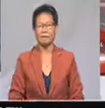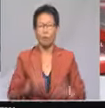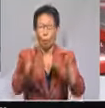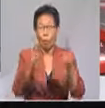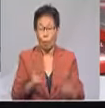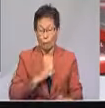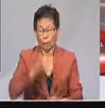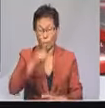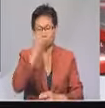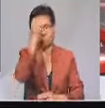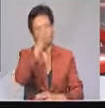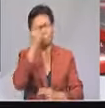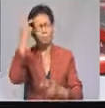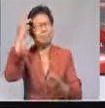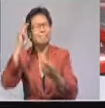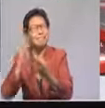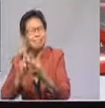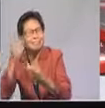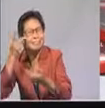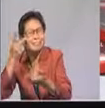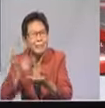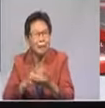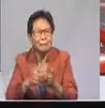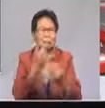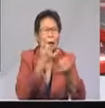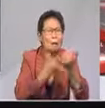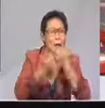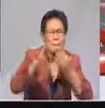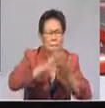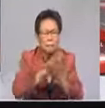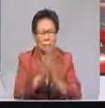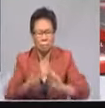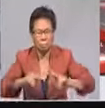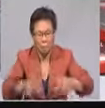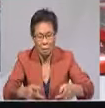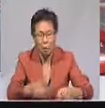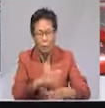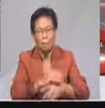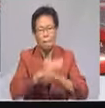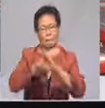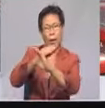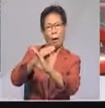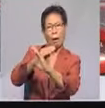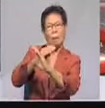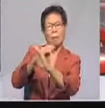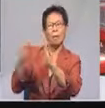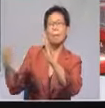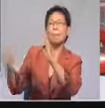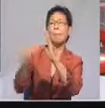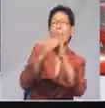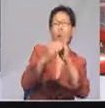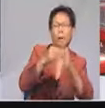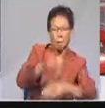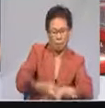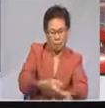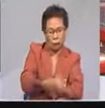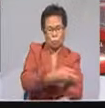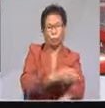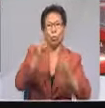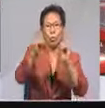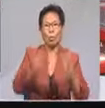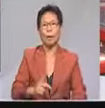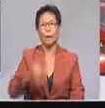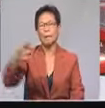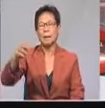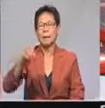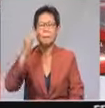Umat Islam perlu bersifat rasional dalam mengenal pasti kesilapan yang menjadi penyebab dan penghalang kepada kemajuan ummah. Perdana Menteri Tun Dr.